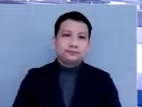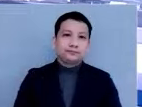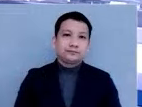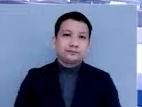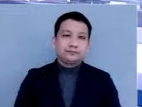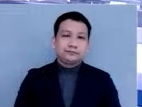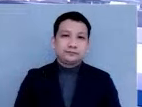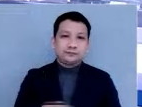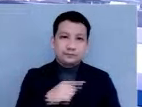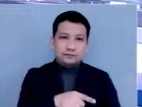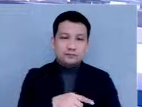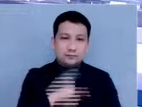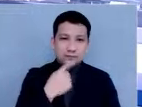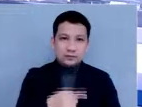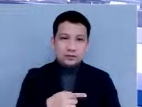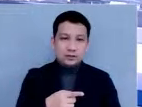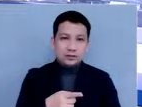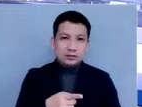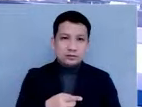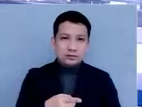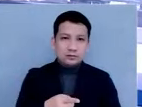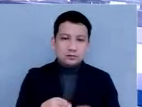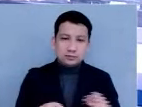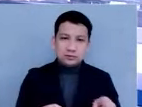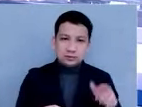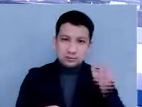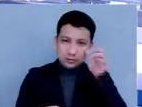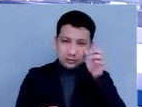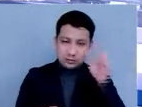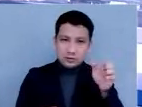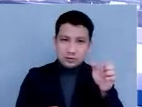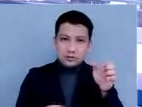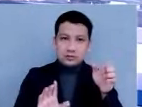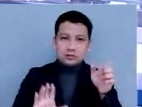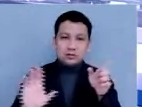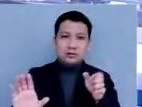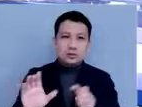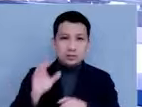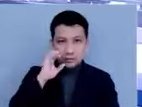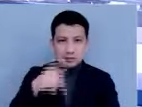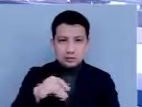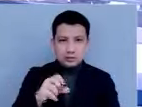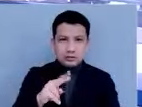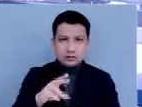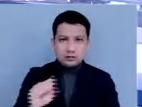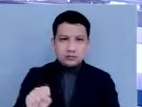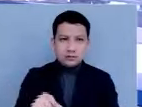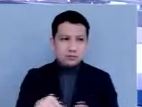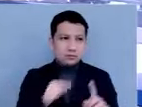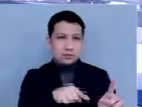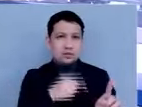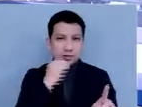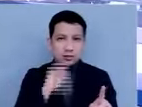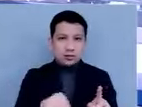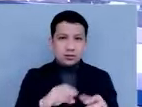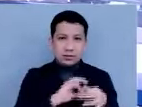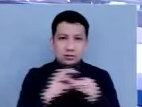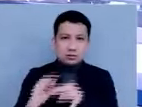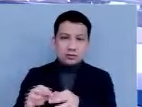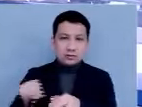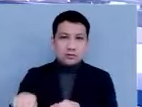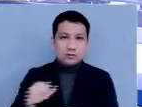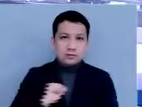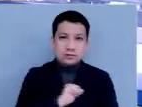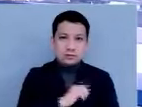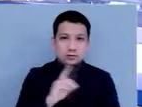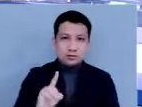kinabulaanan ni Senator Bato de la Rosa ang pahayag ng umunoy drug lord na si Kelvin Espinosa na siya raw ang nagutos na idawit si dating Senadora Laila de